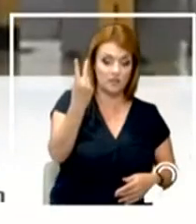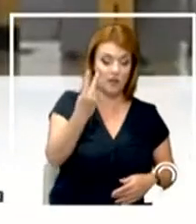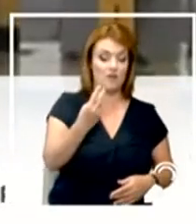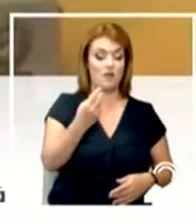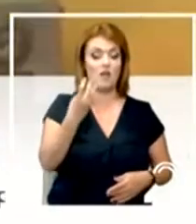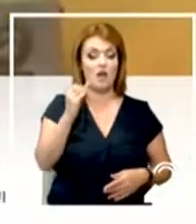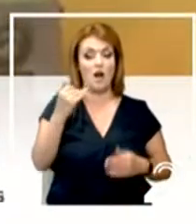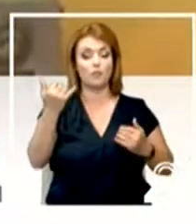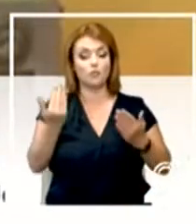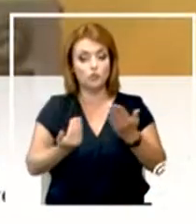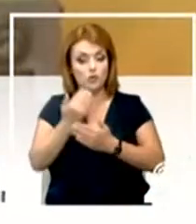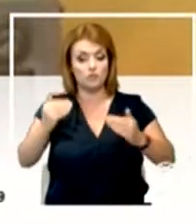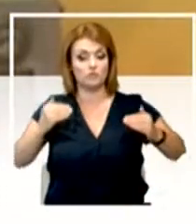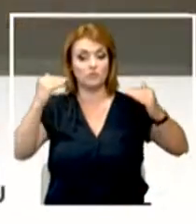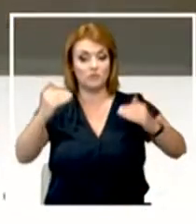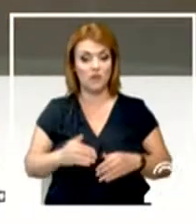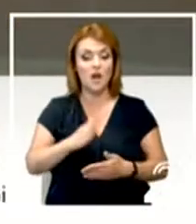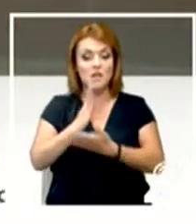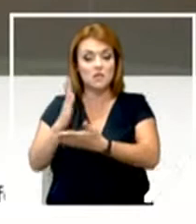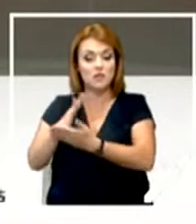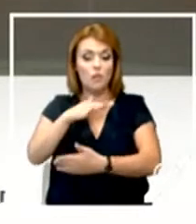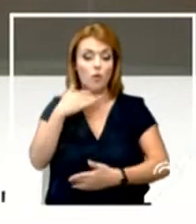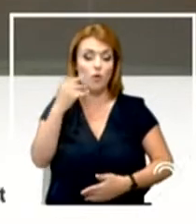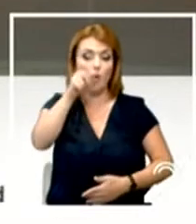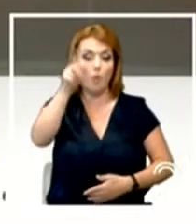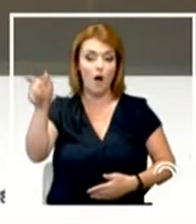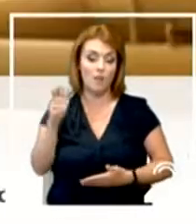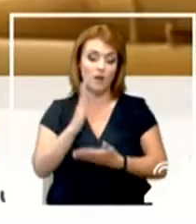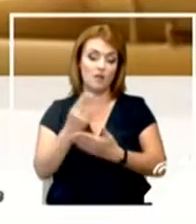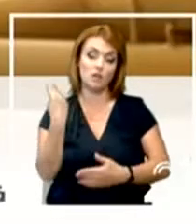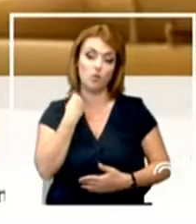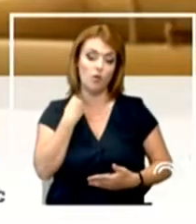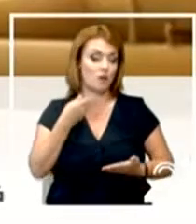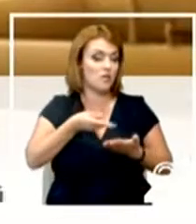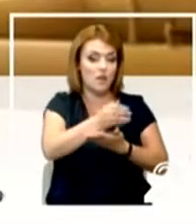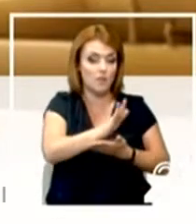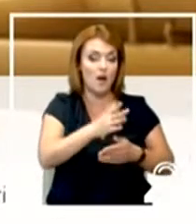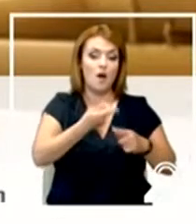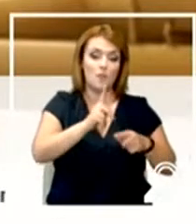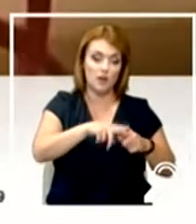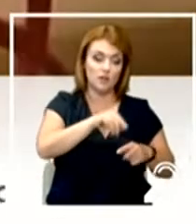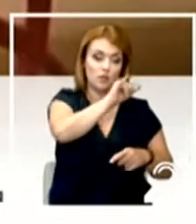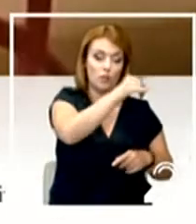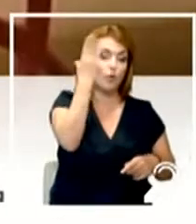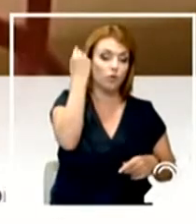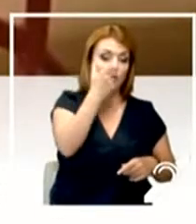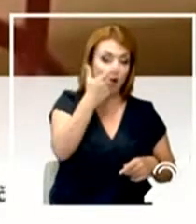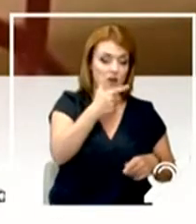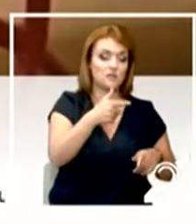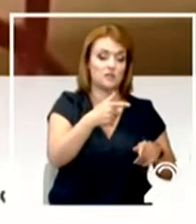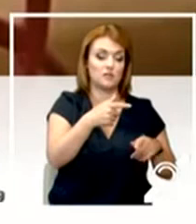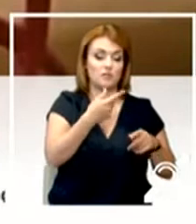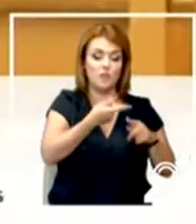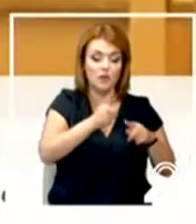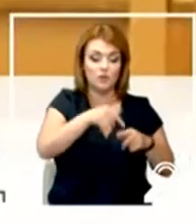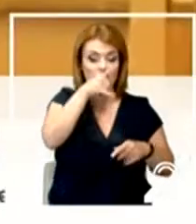consumatori non-casnici nu au achitat facturile, iar datoriile acumulate se ridică la peste 75 de milioane de lei. Săptămâna trecută, Vadim Ceban